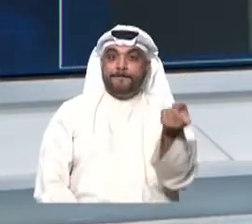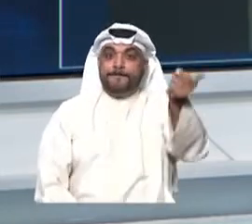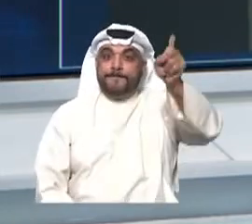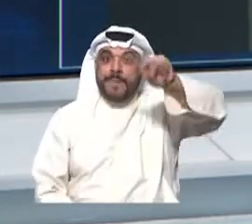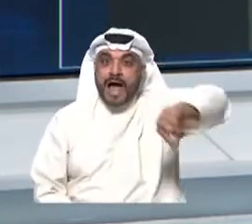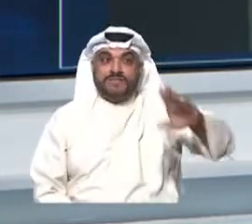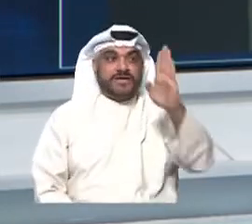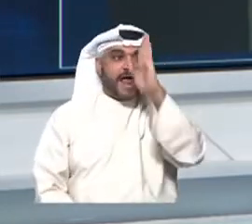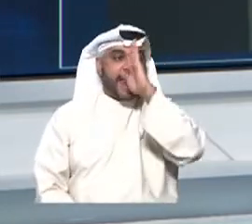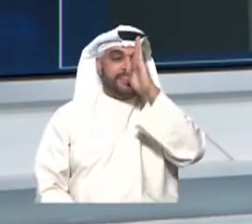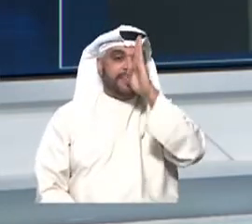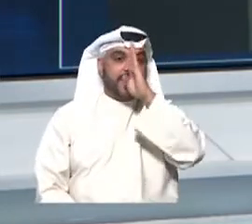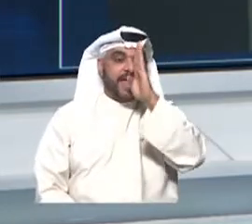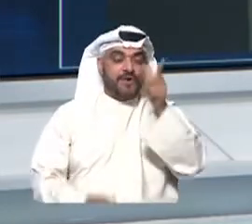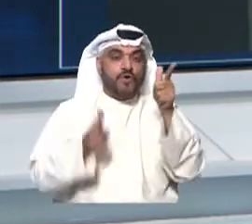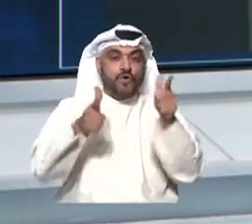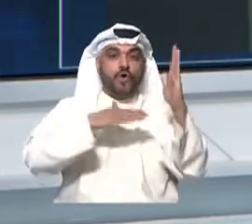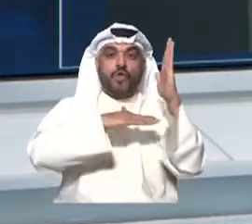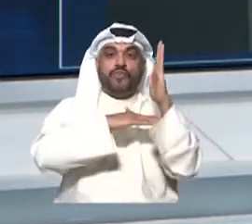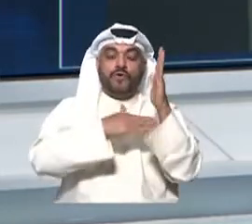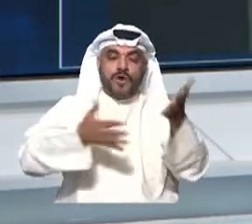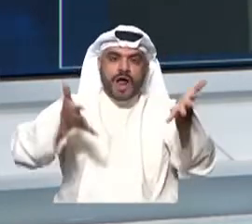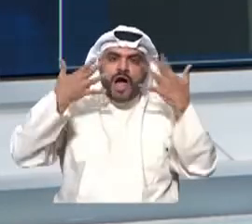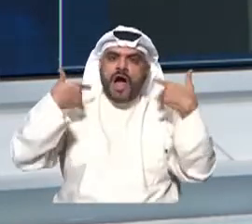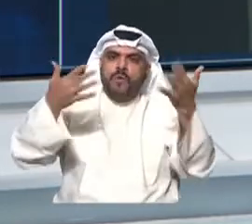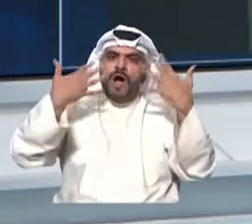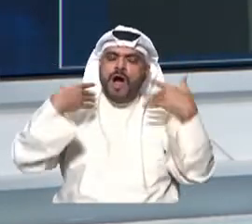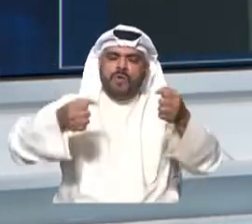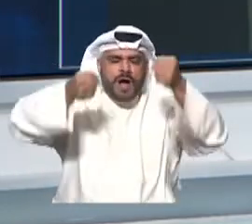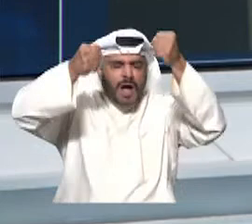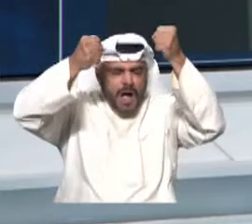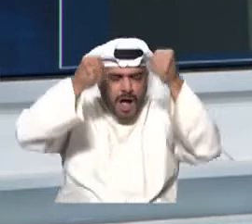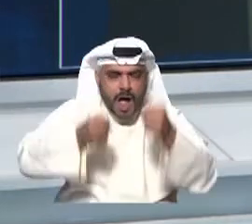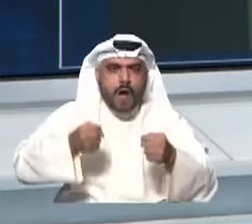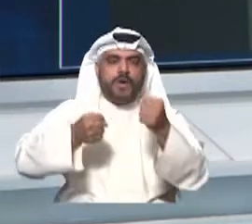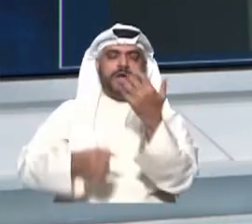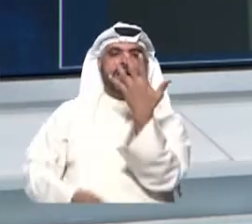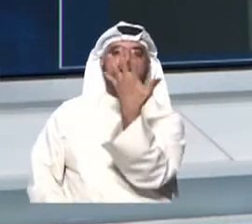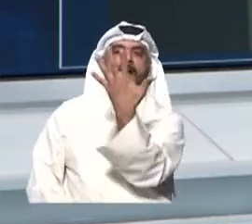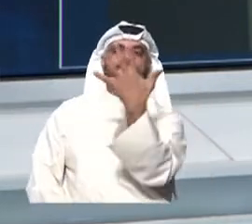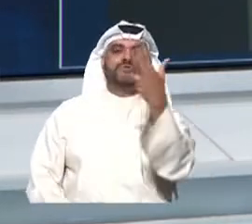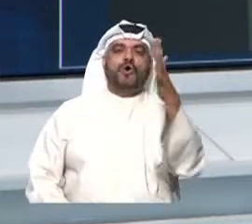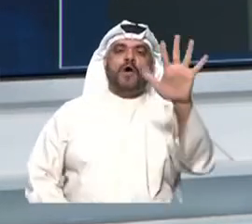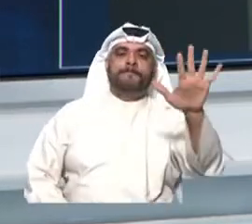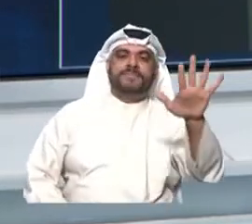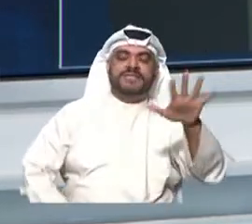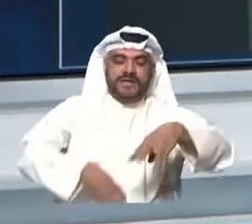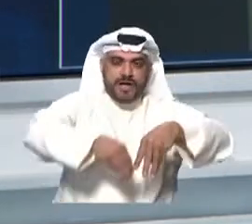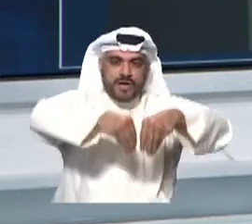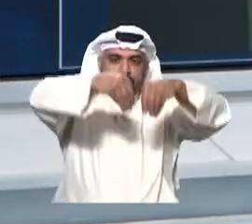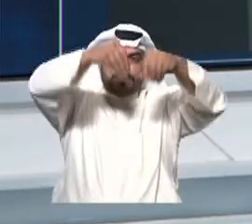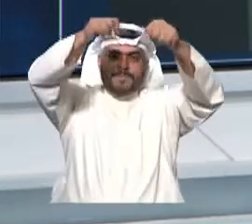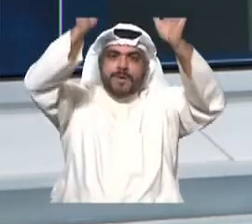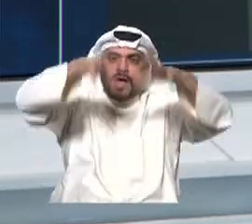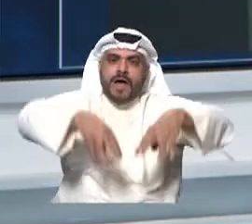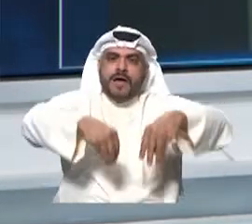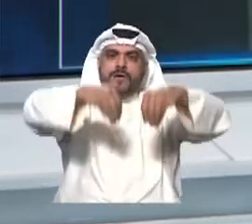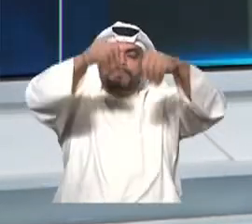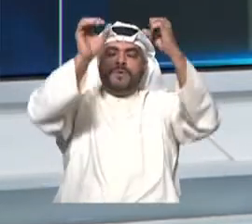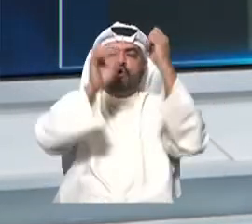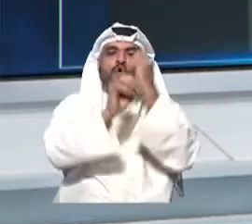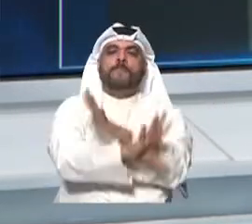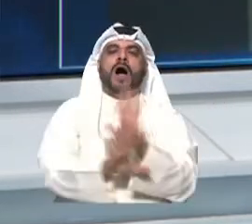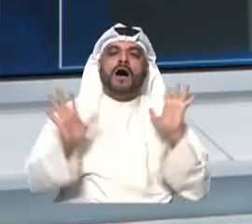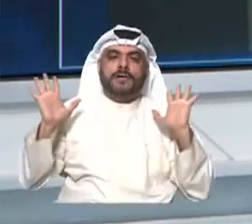لنهار يوم الأثنين، رياح شمالية وشمالية غربية نشطة السرعة قوية على بعض المناطق من 20 إلى 55 كيلومتر